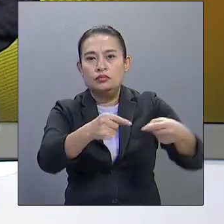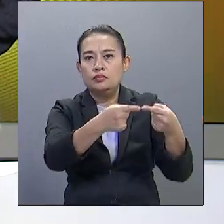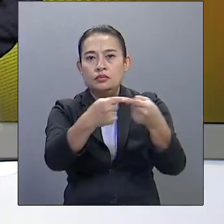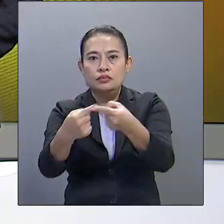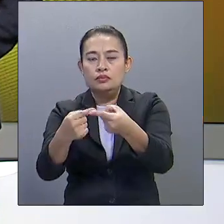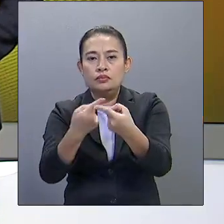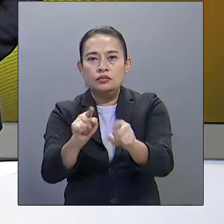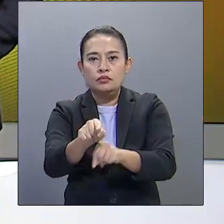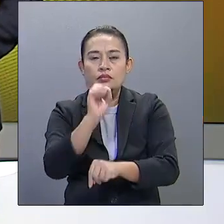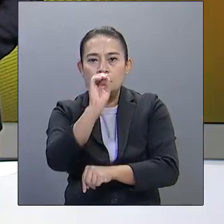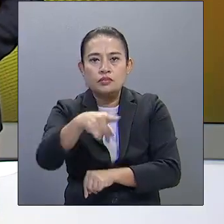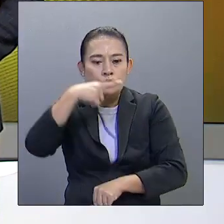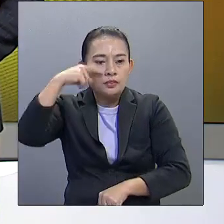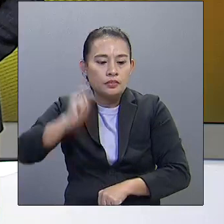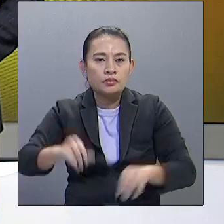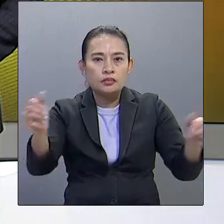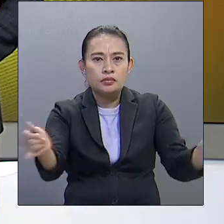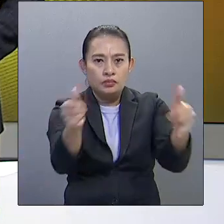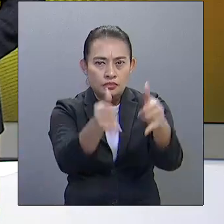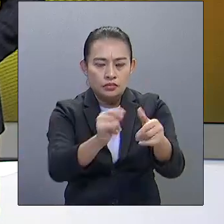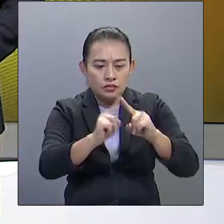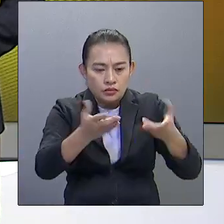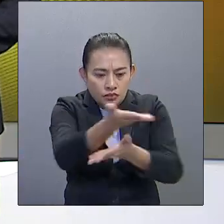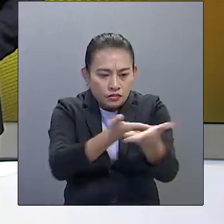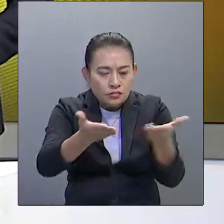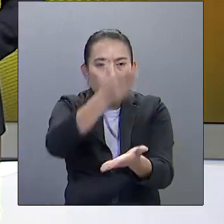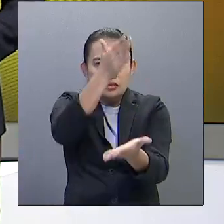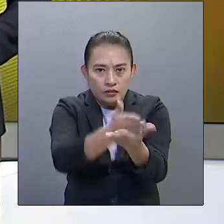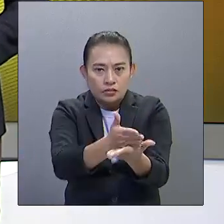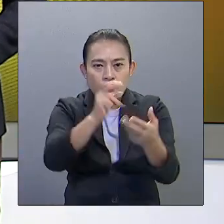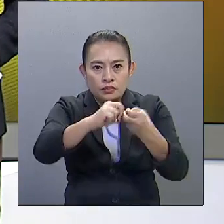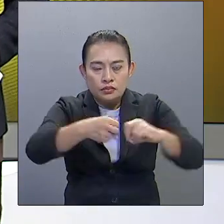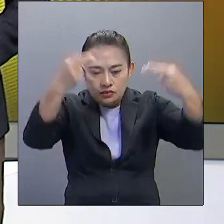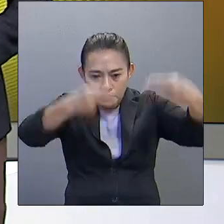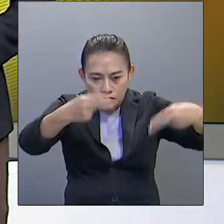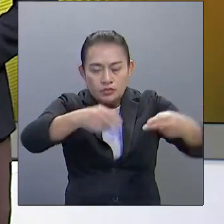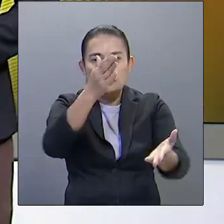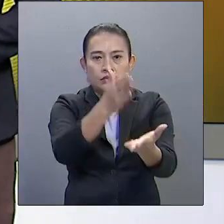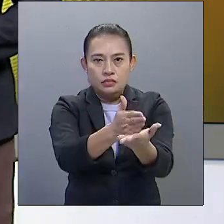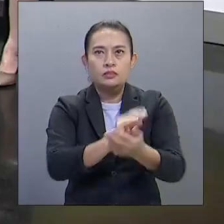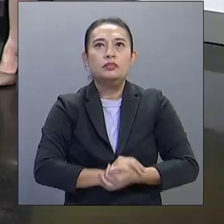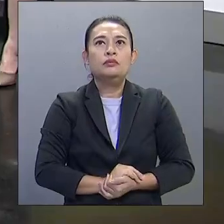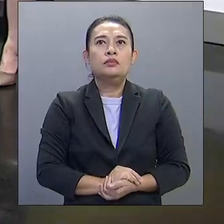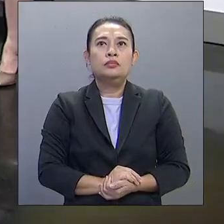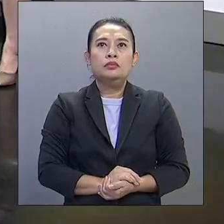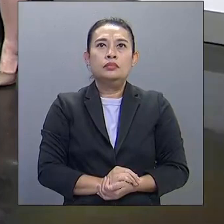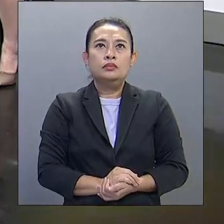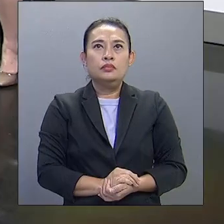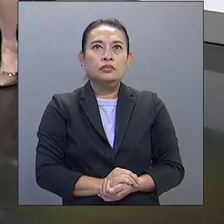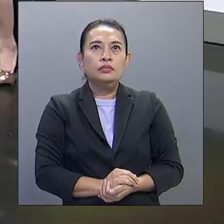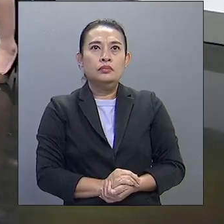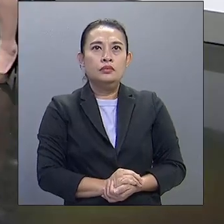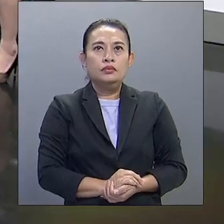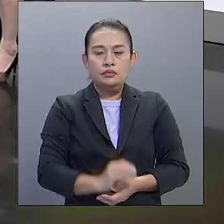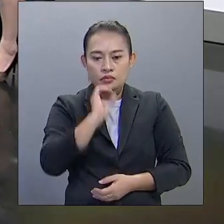ยูเครนเนี่ยยอมเจรจากับรัสเซียนะคะเพื่อยุติการสู้รบค่ะคุณพรวดีคุณจีรชาตาแล้วก็ยังย้ำด้วยนะคะว่า